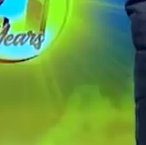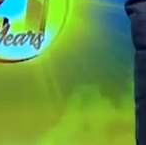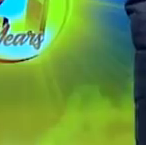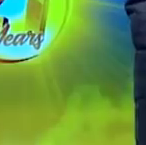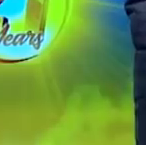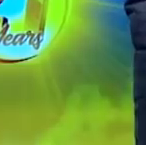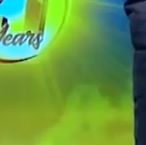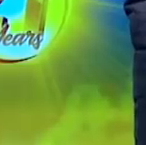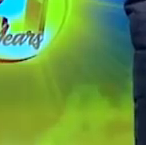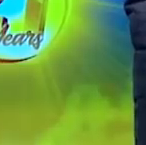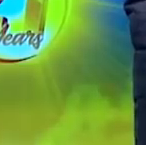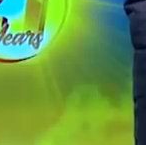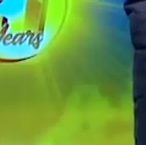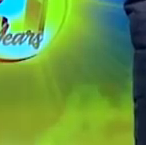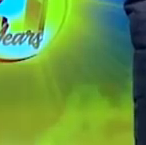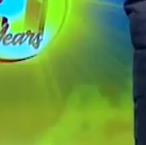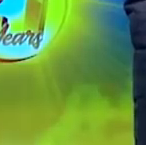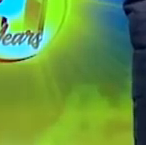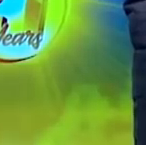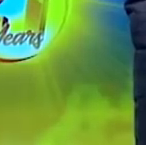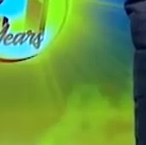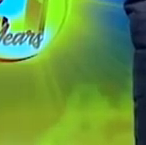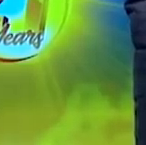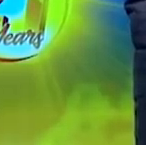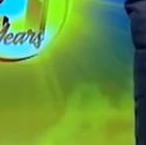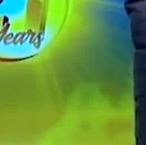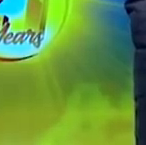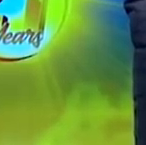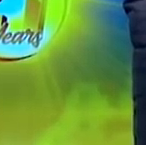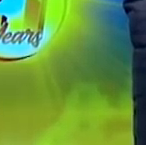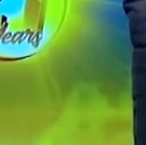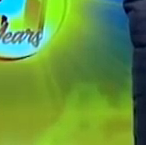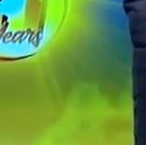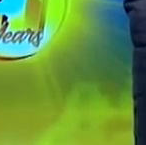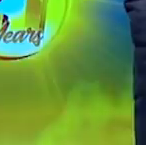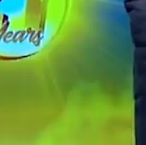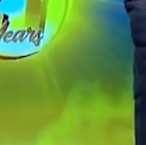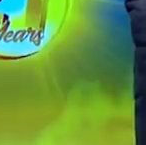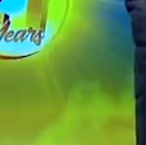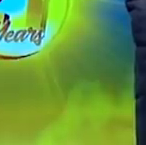youtube.com/GMA News. I-click lamang ang subscribe button. Sa mga kapuso abroad, maaari kaming